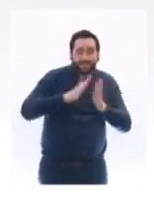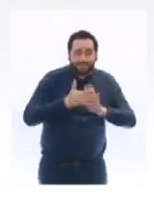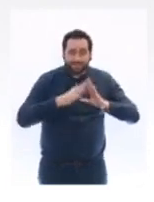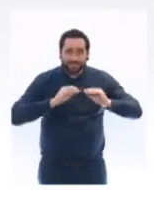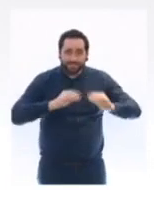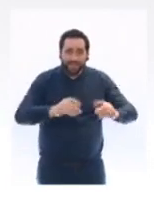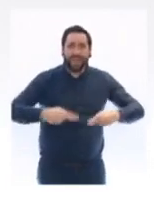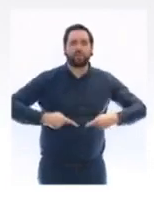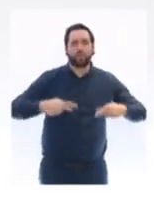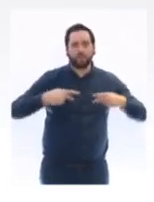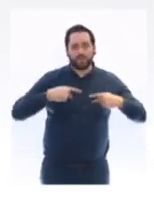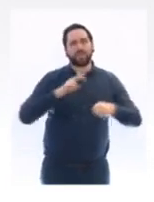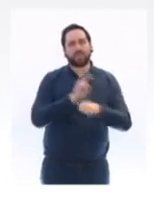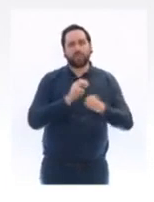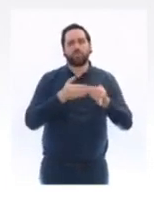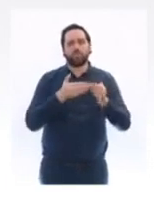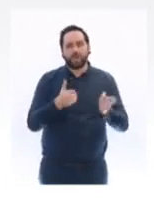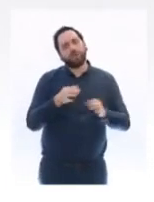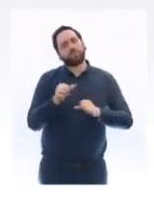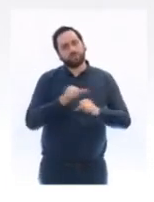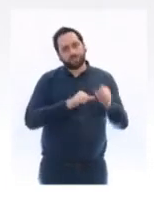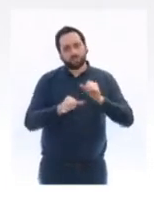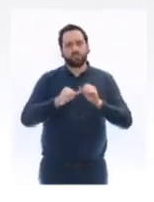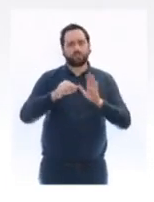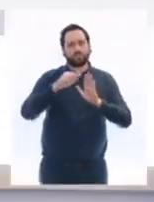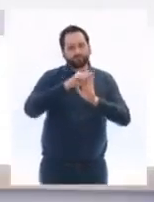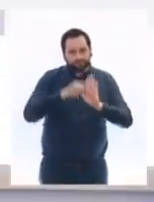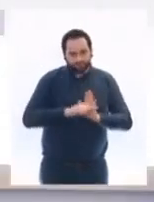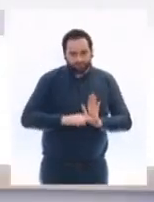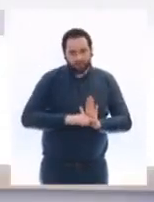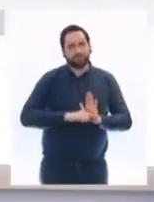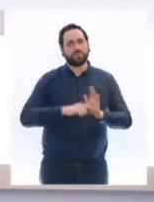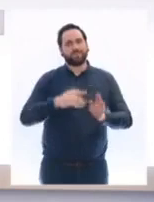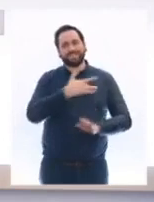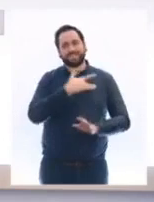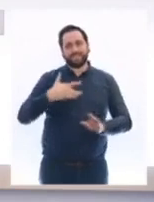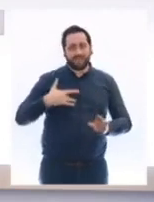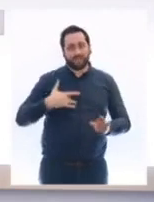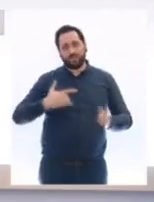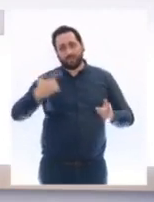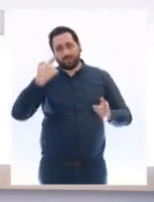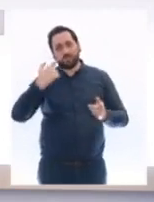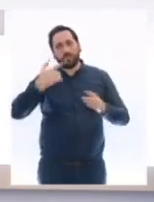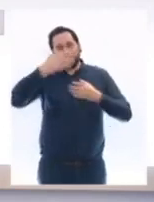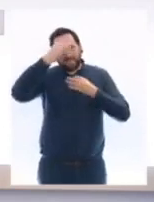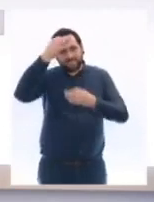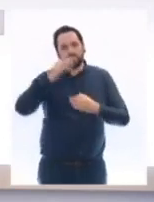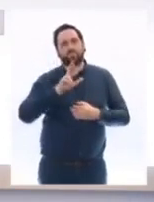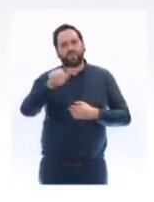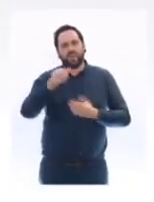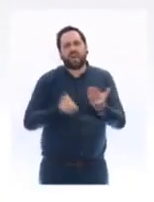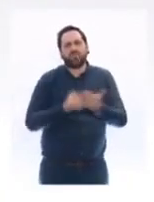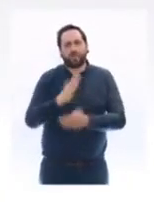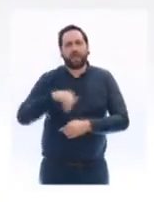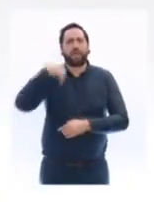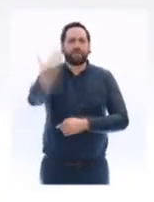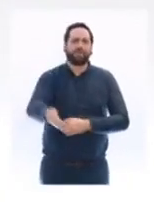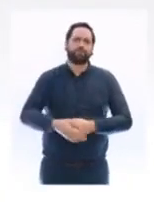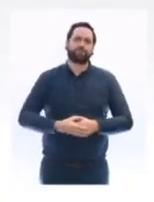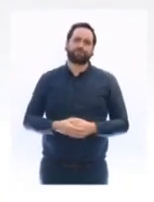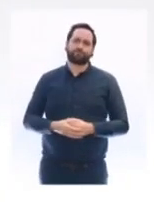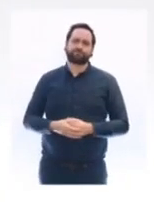les en lien avec les directions régionales de l'action culturelle.